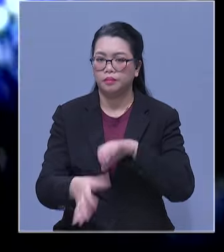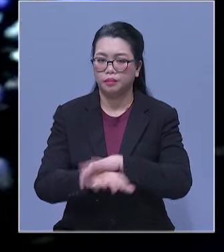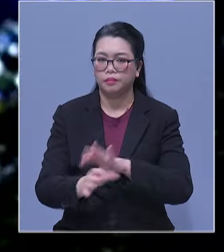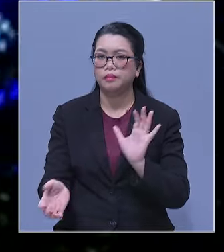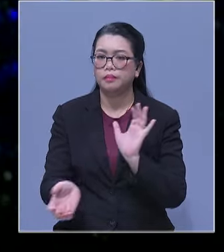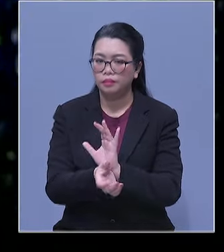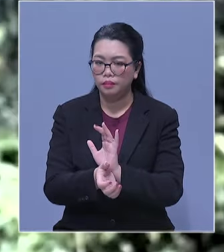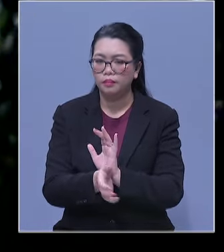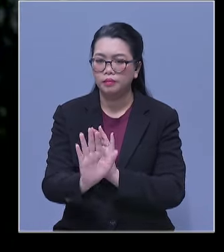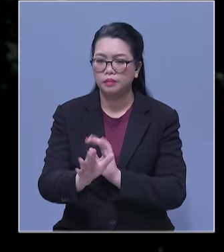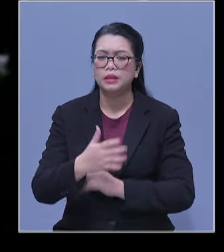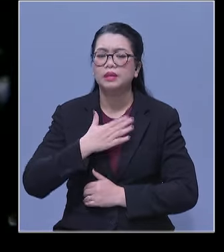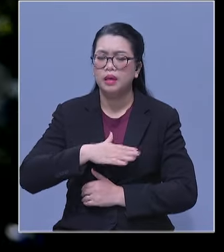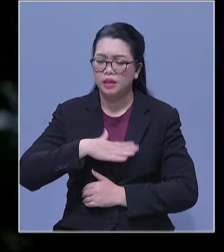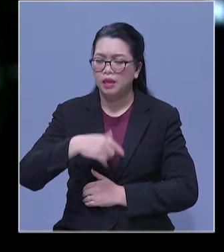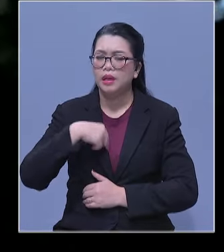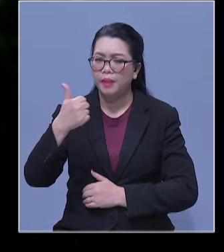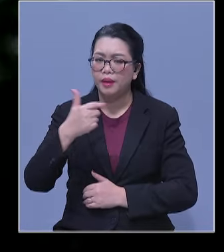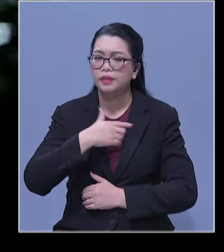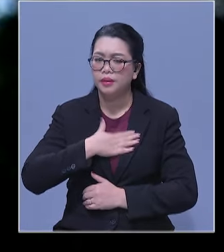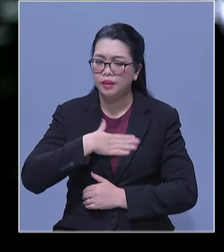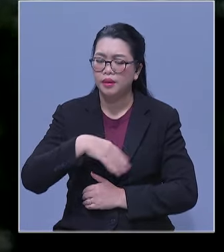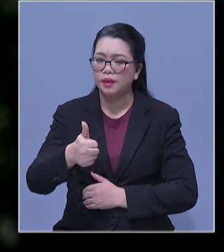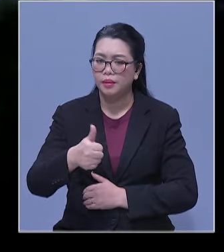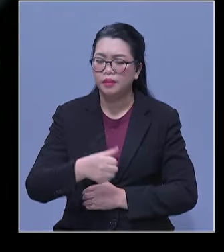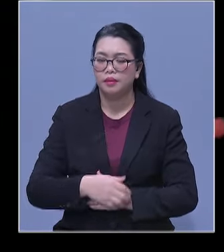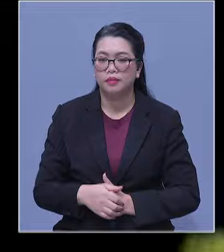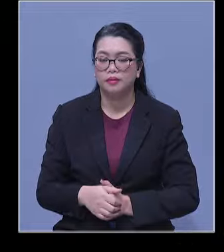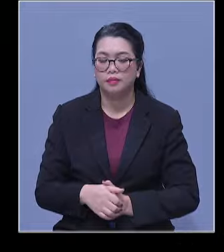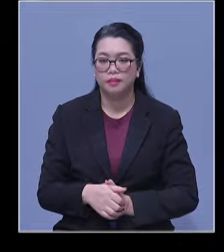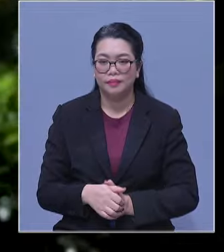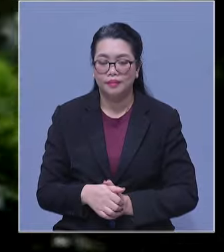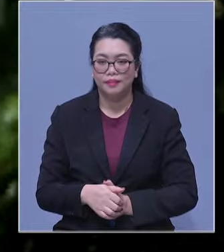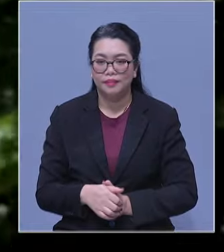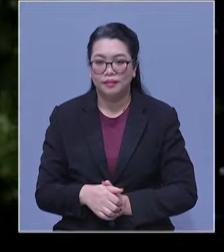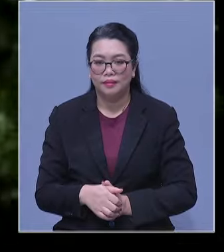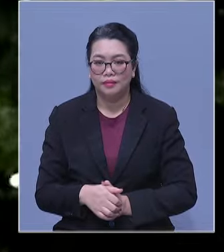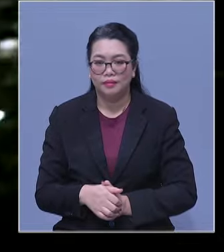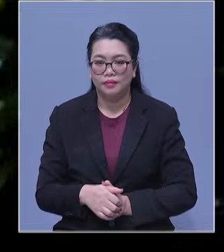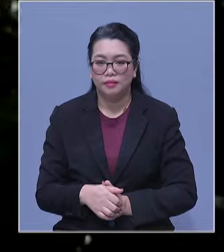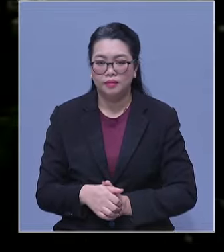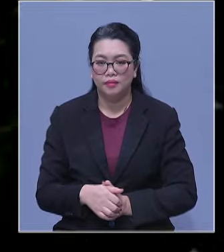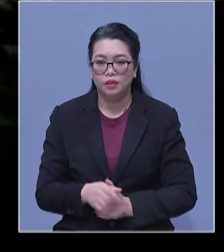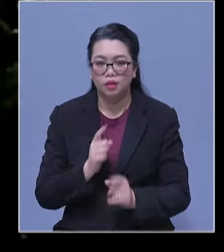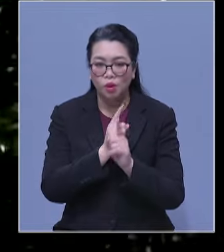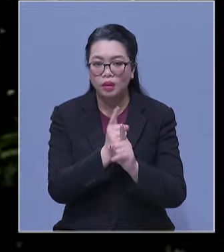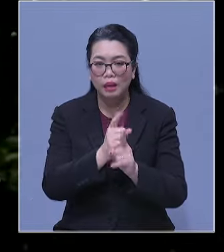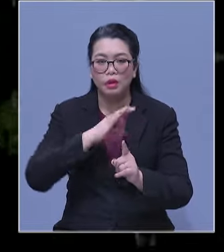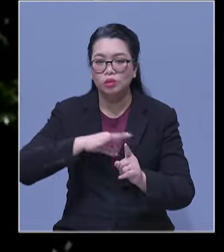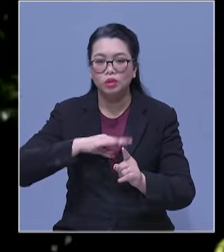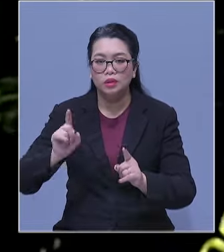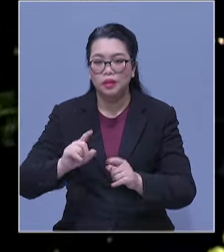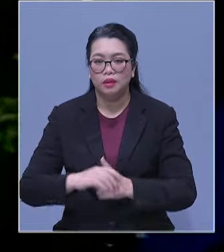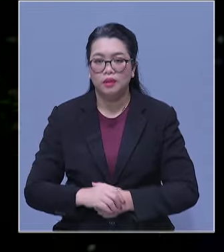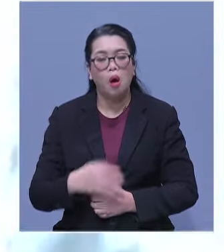ใส่กุญแจมือ เดี๋ยวใจเย็นกับผมได้เอาไม่หมดได้ครับเย็นครับใจเย ็ น เดินตามมั่งเป็นไง